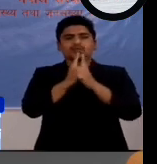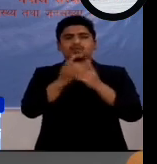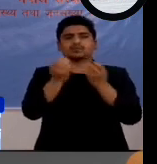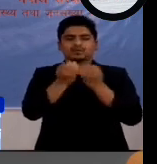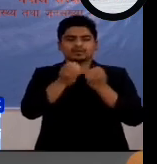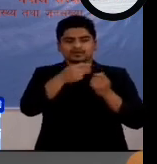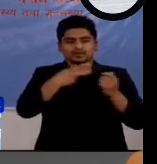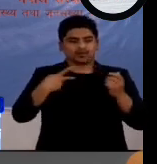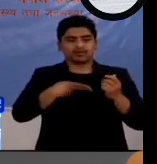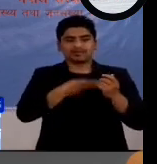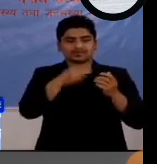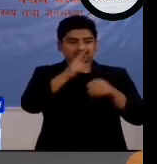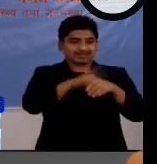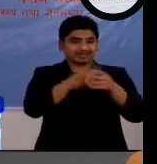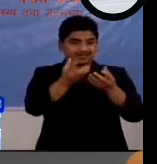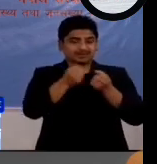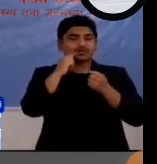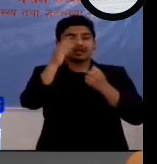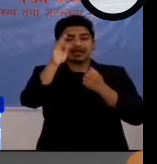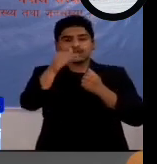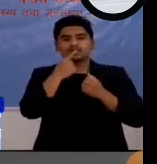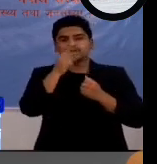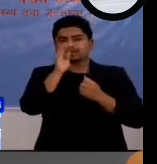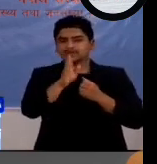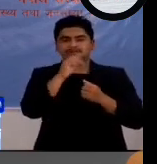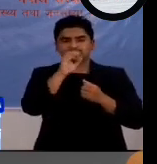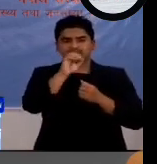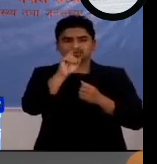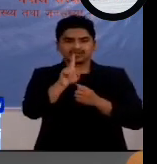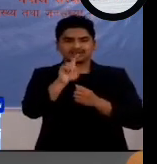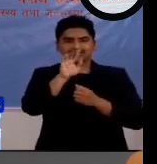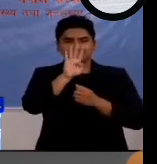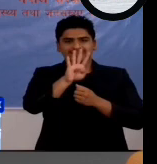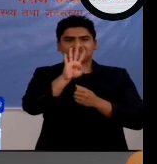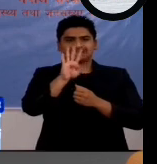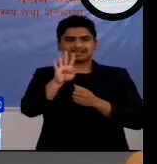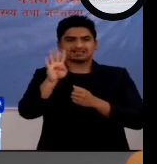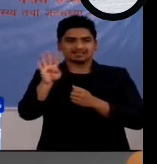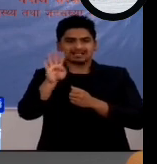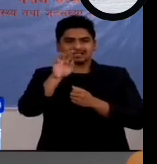फलोअपमा आउनुपर्ने अथवा अपरेसनको समय लिएकाहरू कहिले आउँ भन्ने छ भने